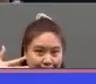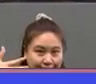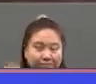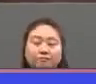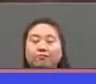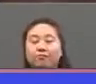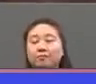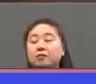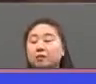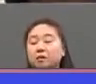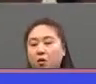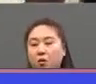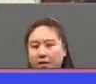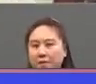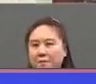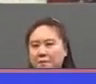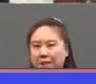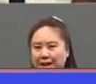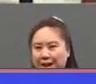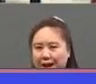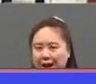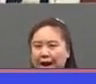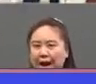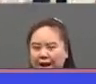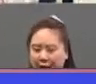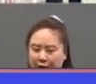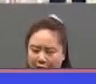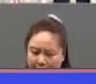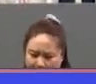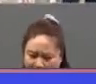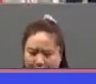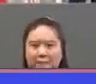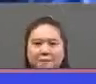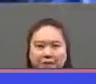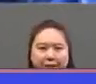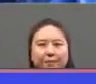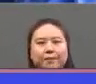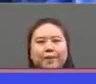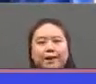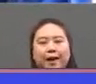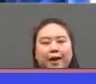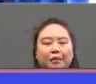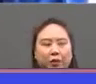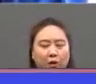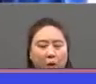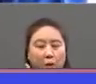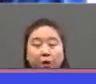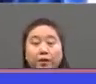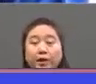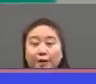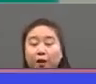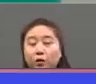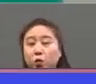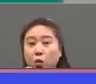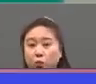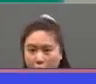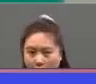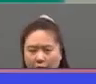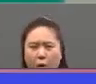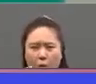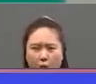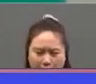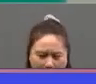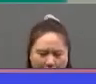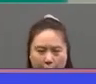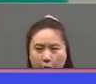านค่อนข้างจะเคร่งครัดกับหลักเกณฑ์เรื่องค่าเฉลี่ยนะครับของประชากรต่อ